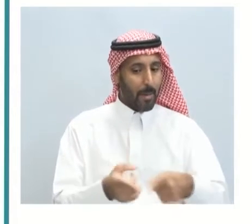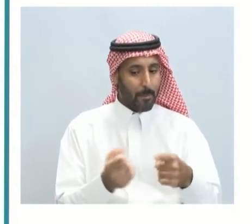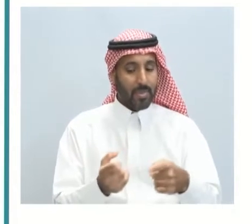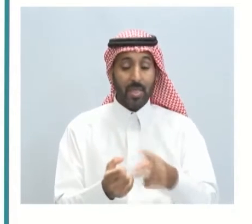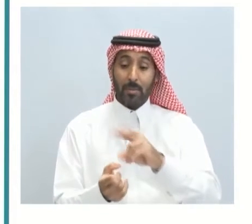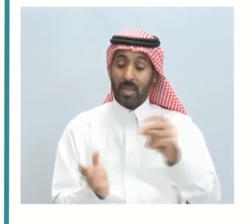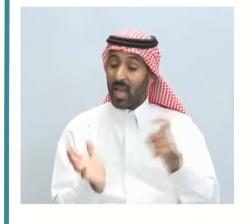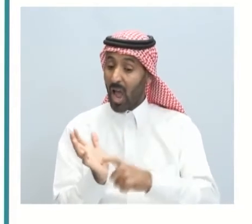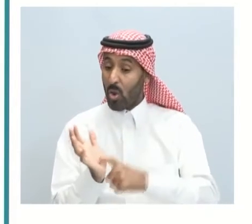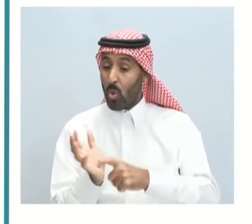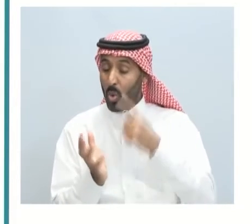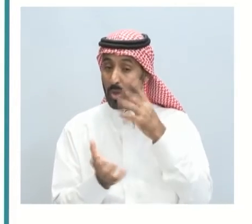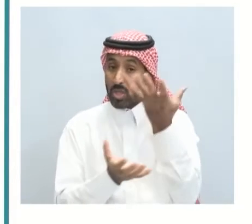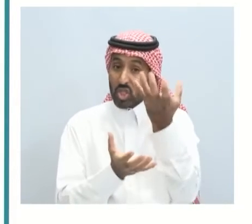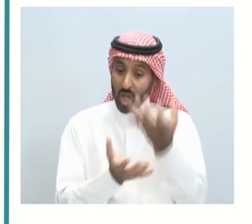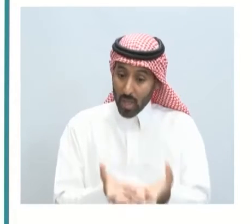قانون